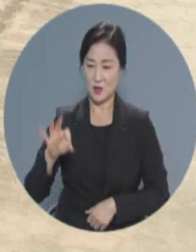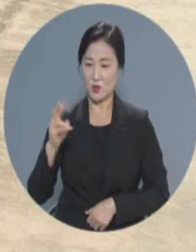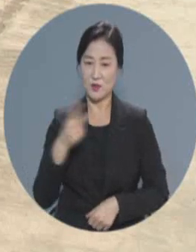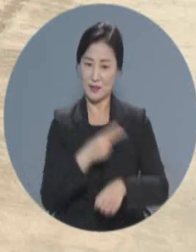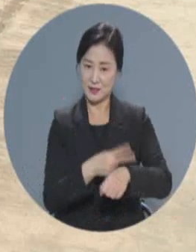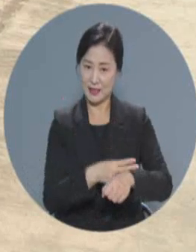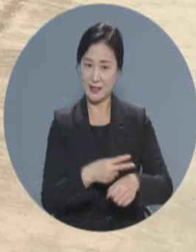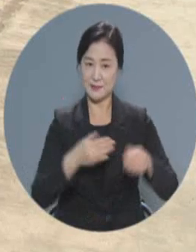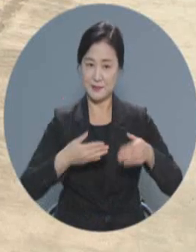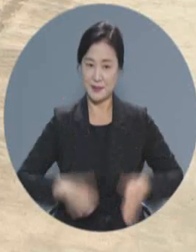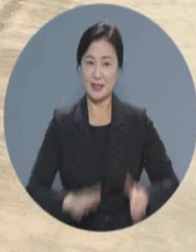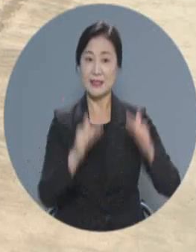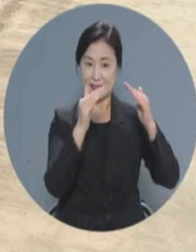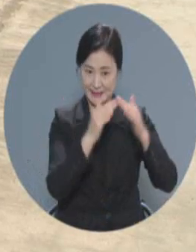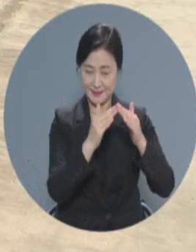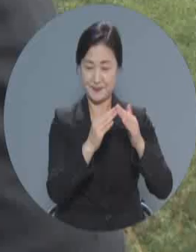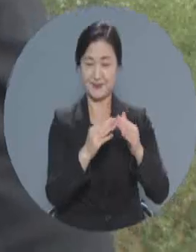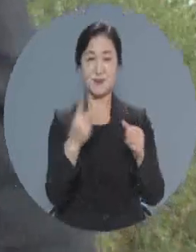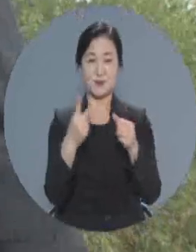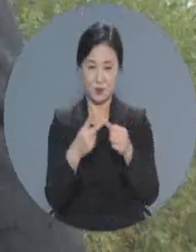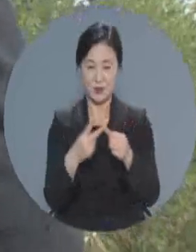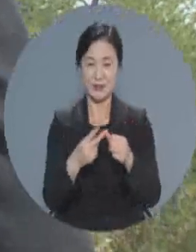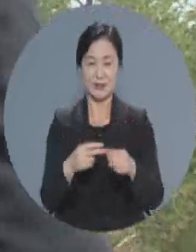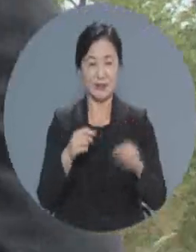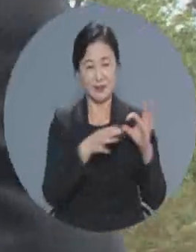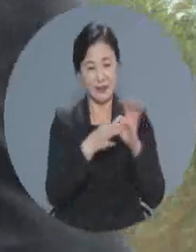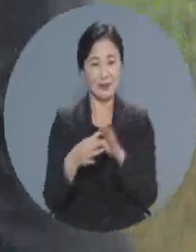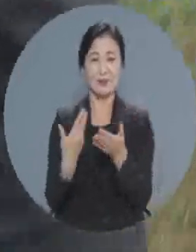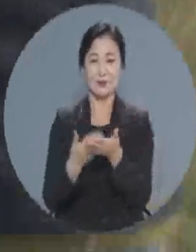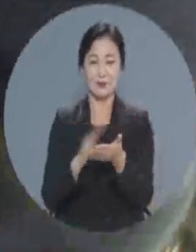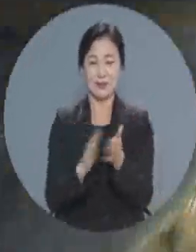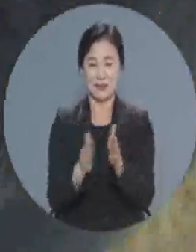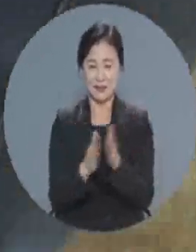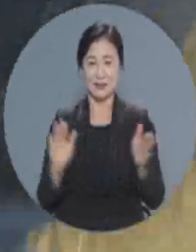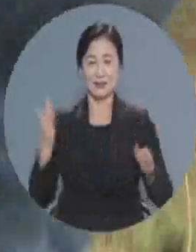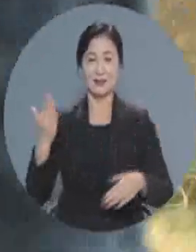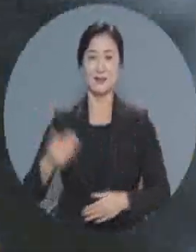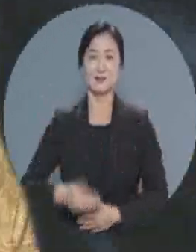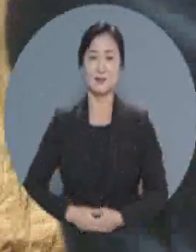명소의 초가지붕 이영 얹기 작업이 다음 달까지 계속됩니다. MBC 뉴스 김한수입니다.